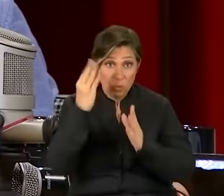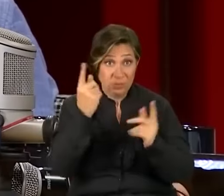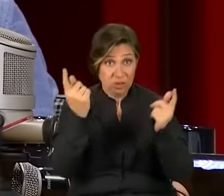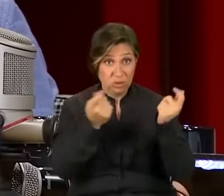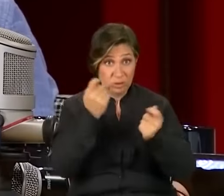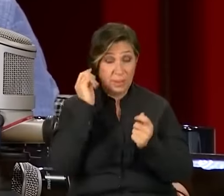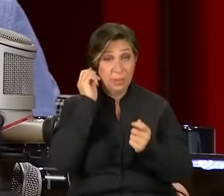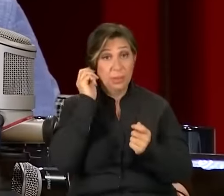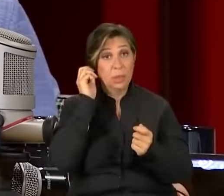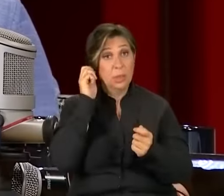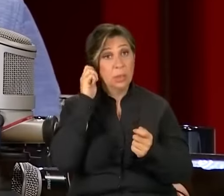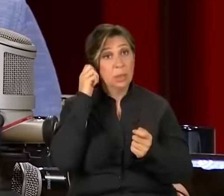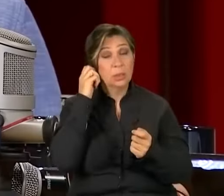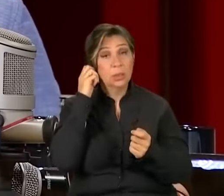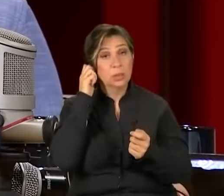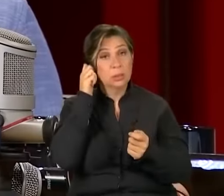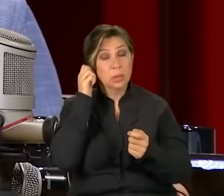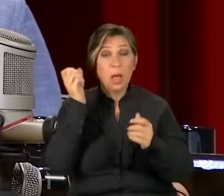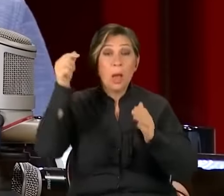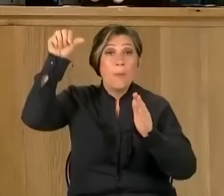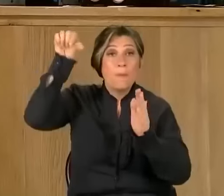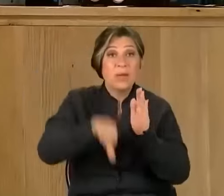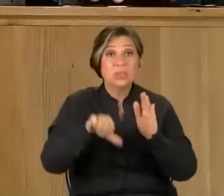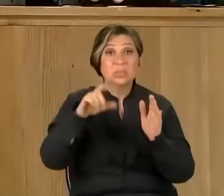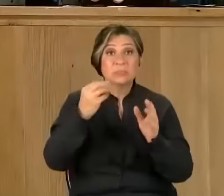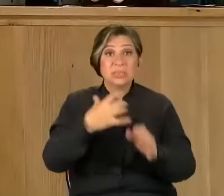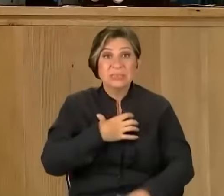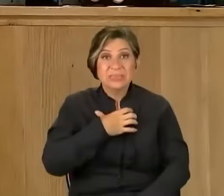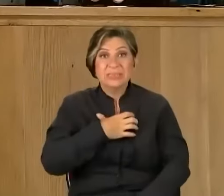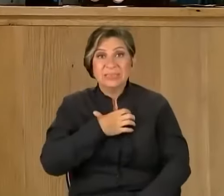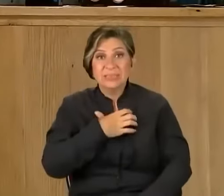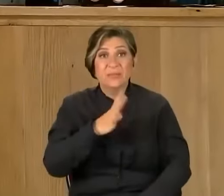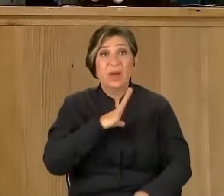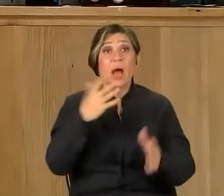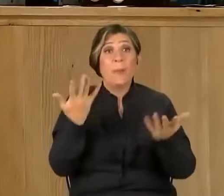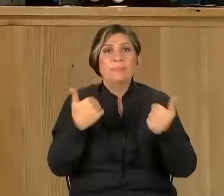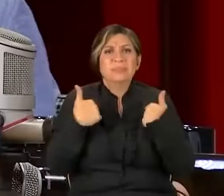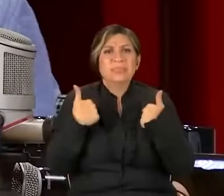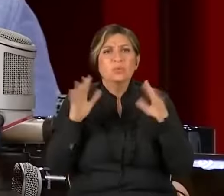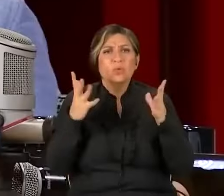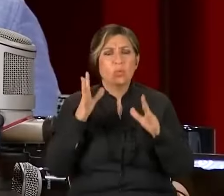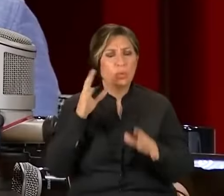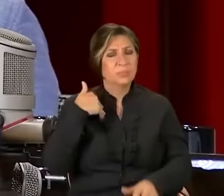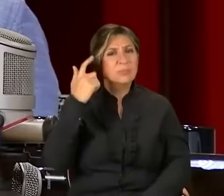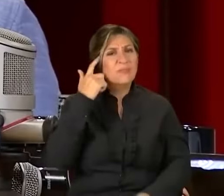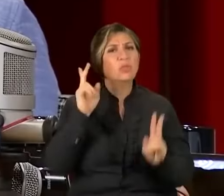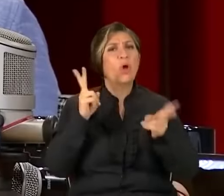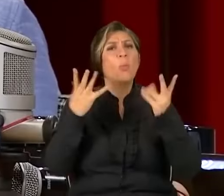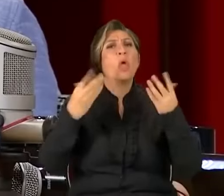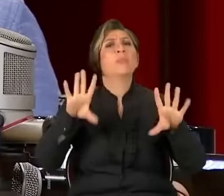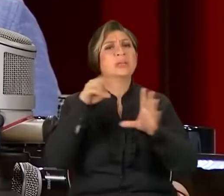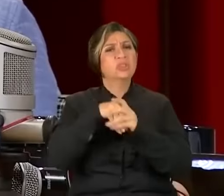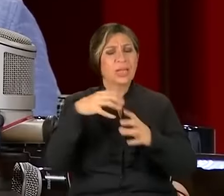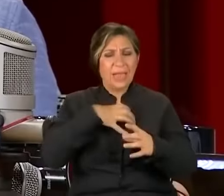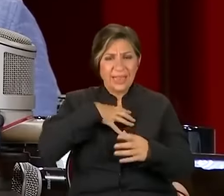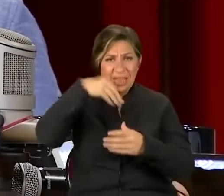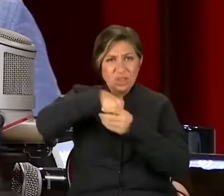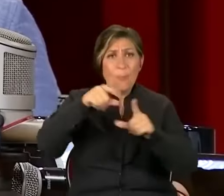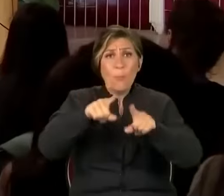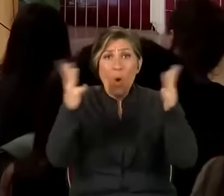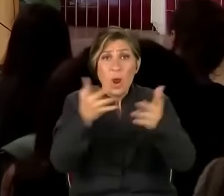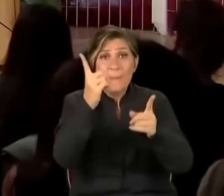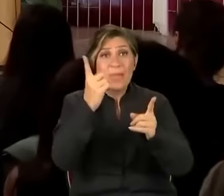işte mutlak başarısızlığın tedirginliği var. Ama bizler tuhaf ruh hastası adamları olduğumuz için kendi içerisinde